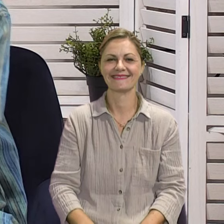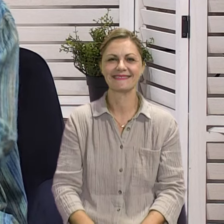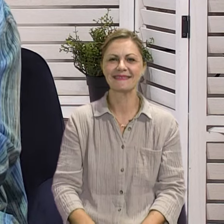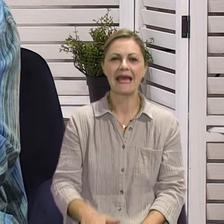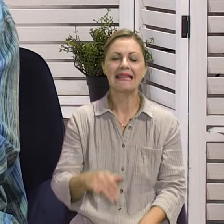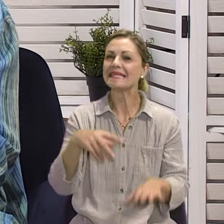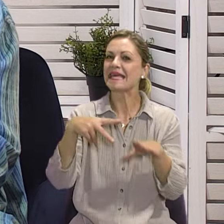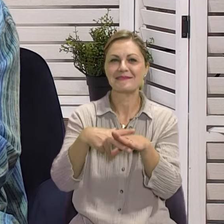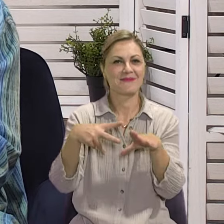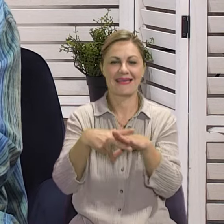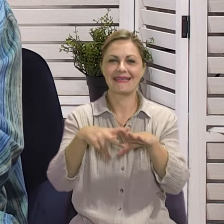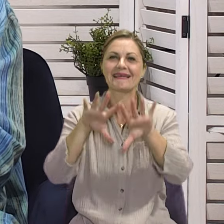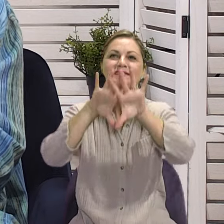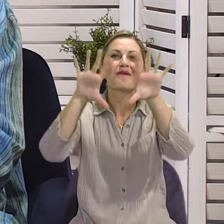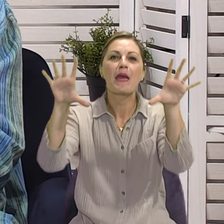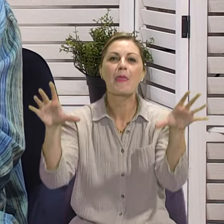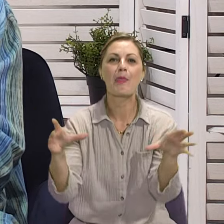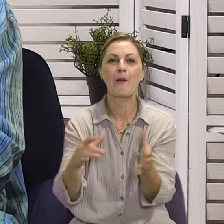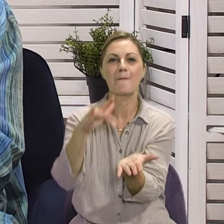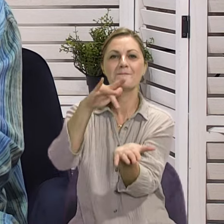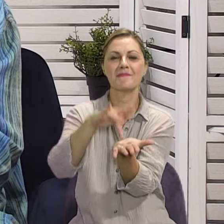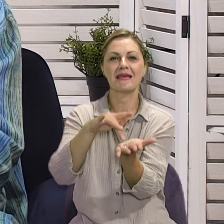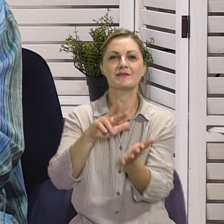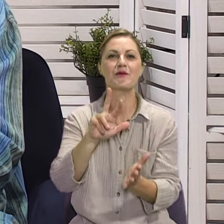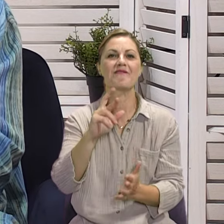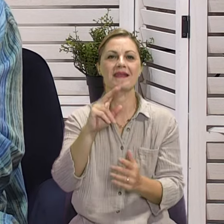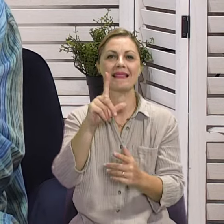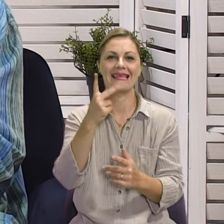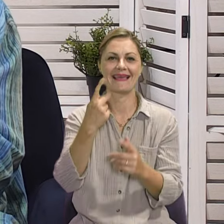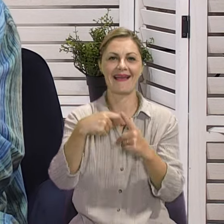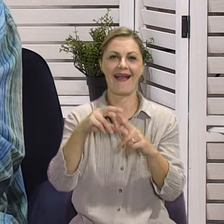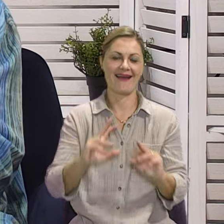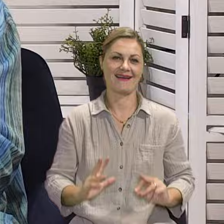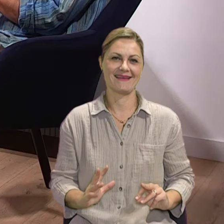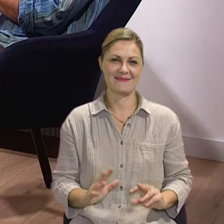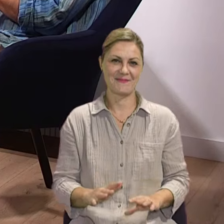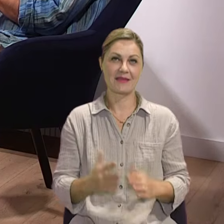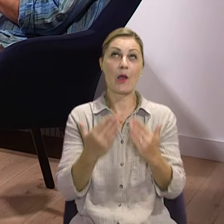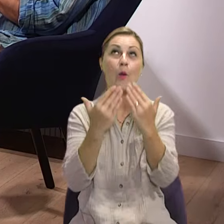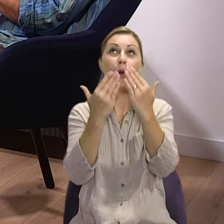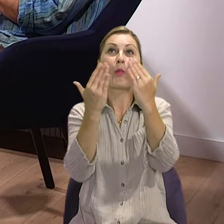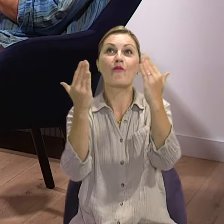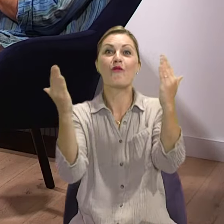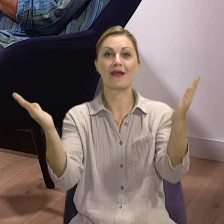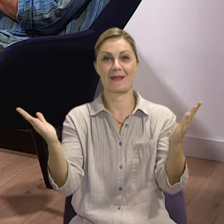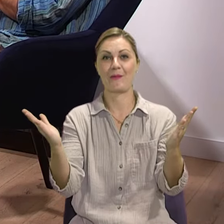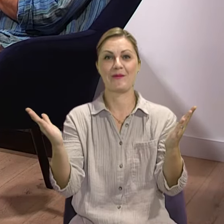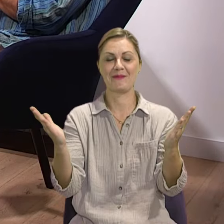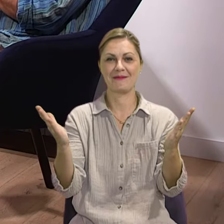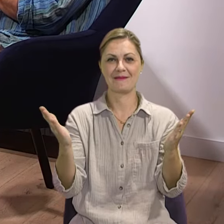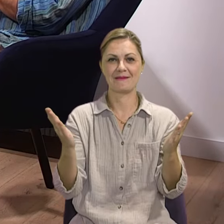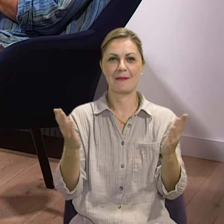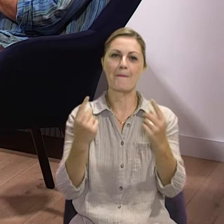vonju, kako mi kažemo. Ali je to specijalna stvar. A to je ambijentalno. Kazalište je ambijentalna